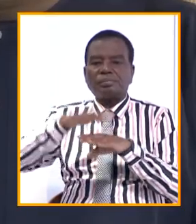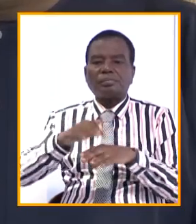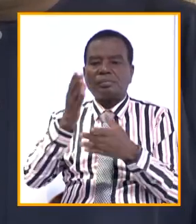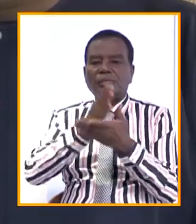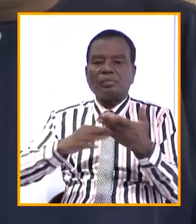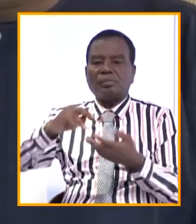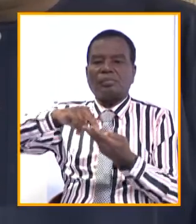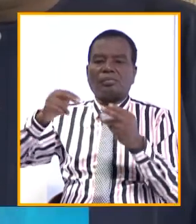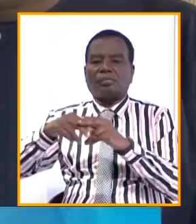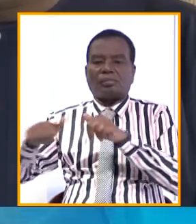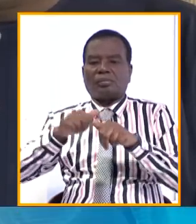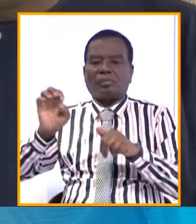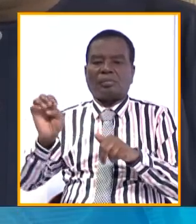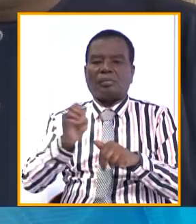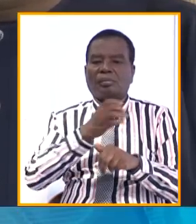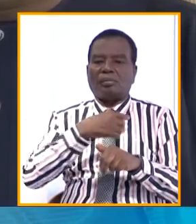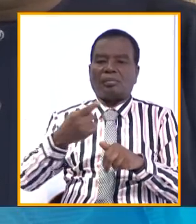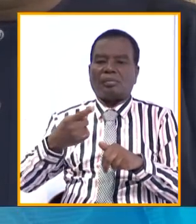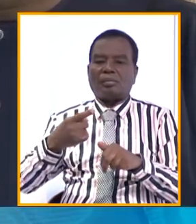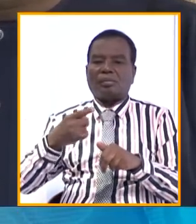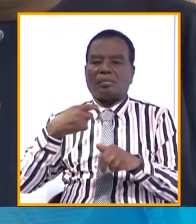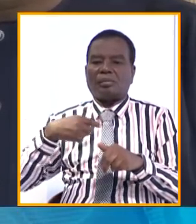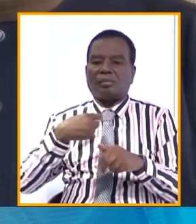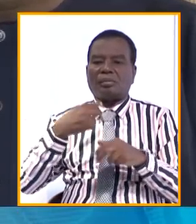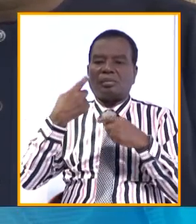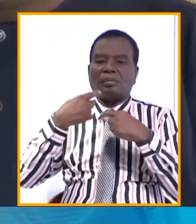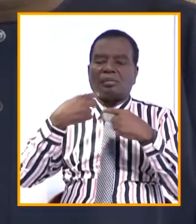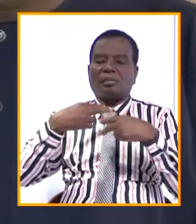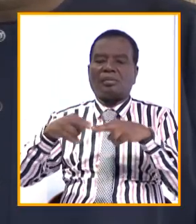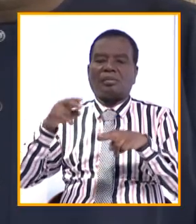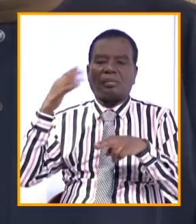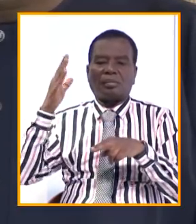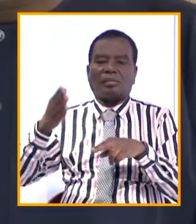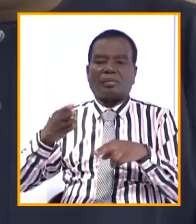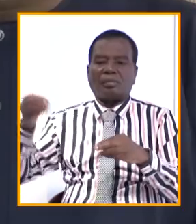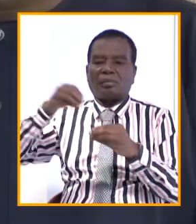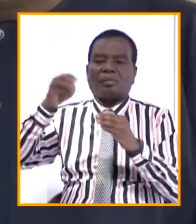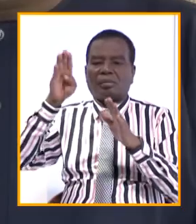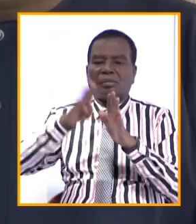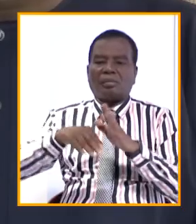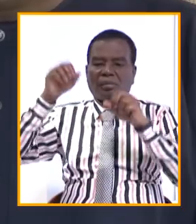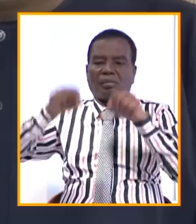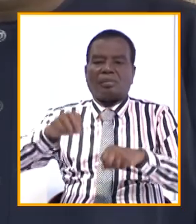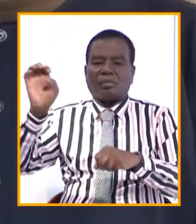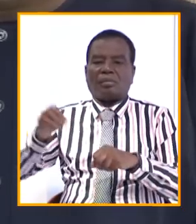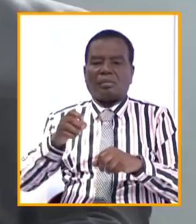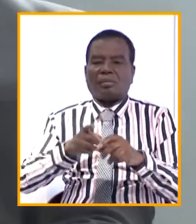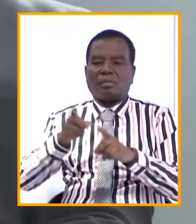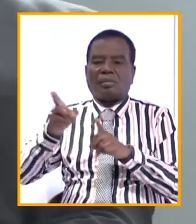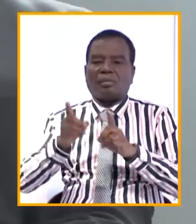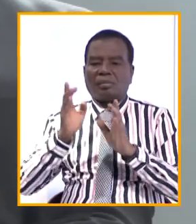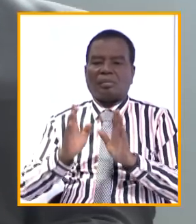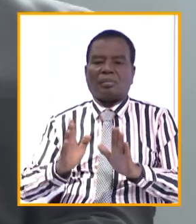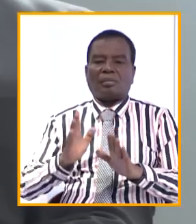nombre d'activités qui seront menées. Je citerai notamment le renforcement des capacités des dirigeants du Fonds